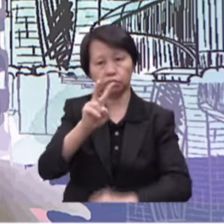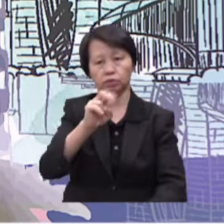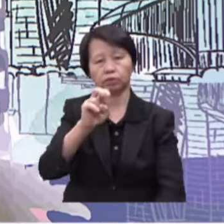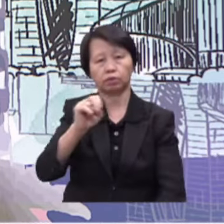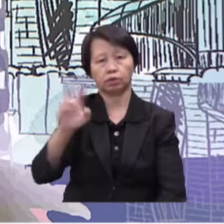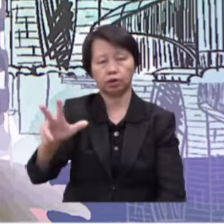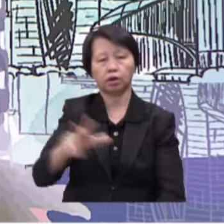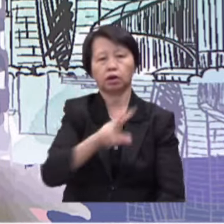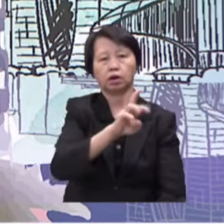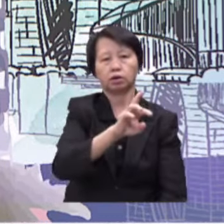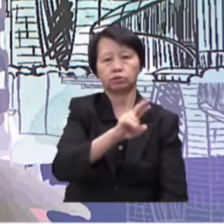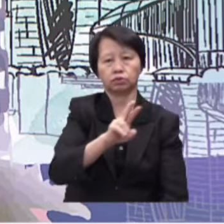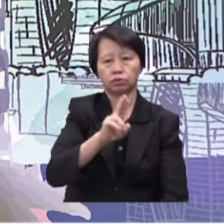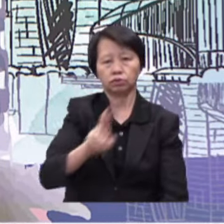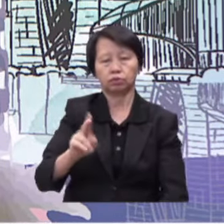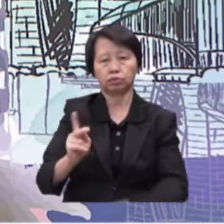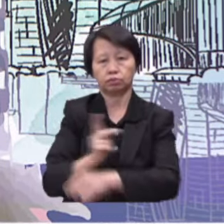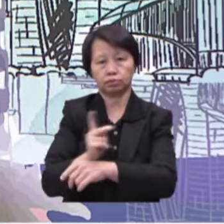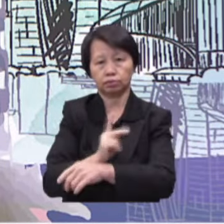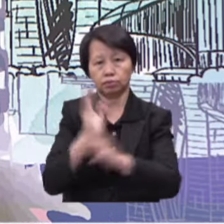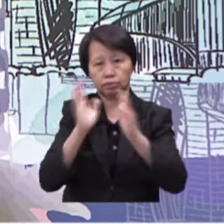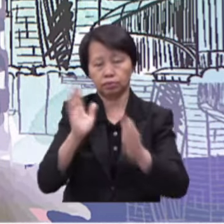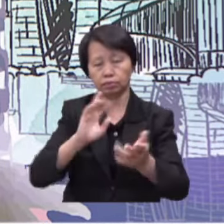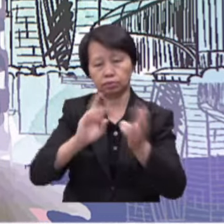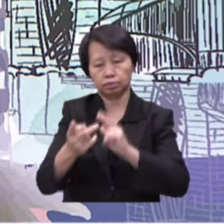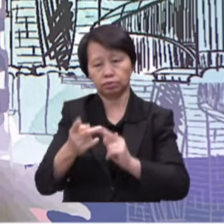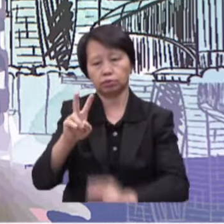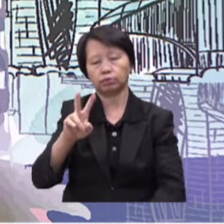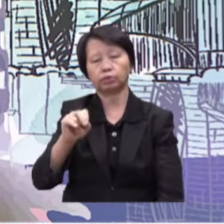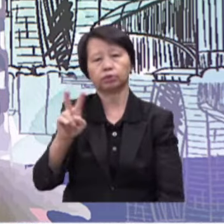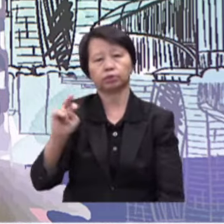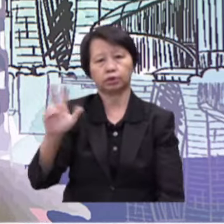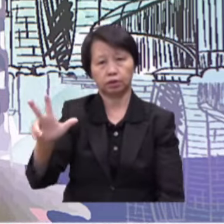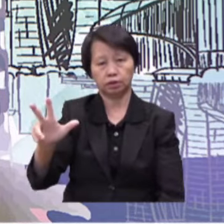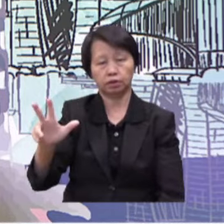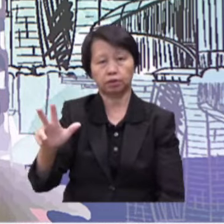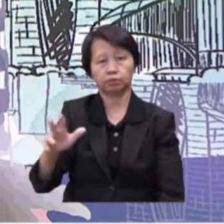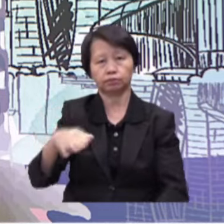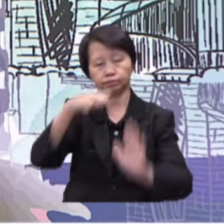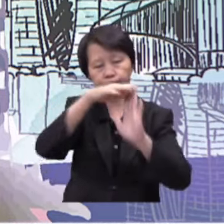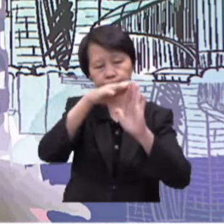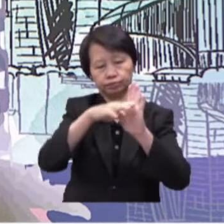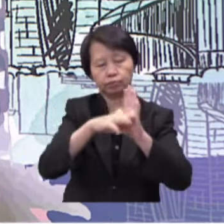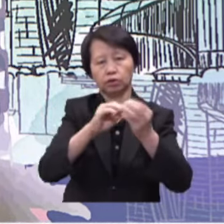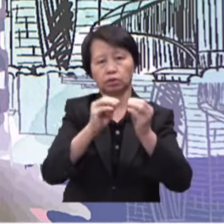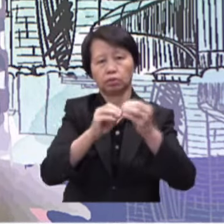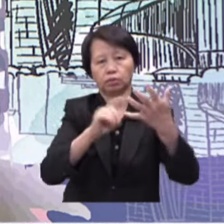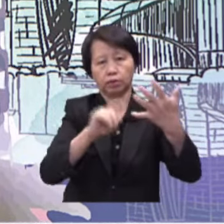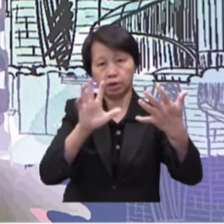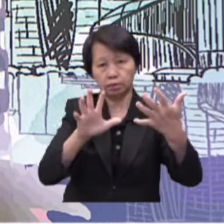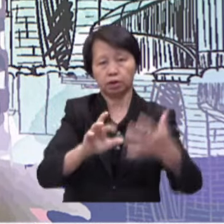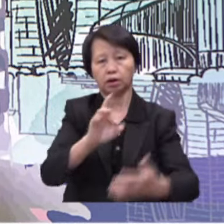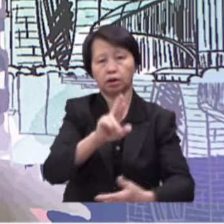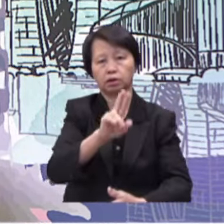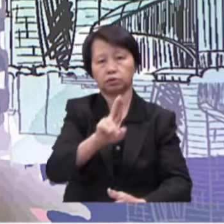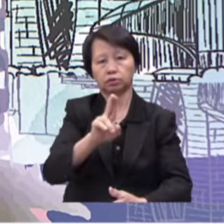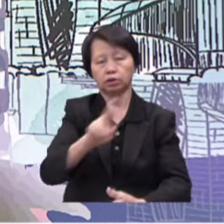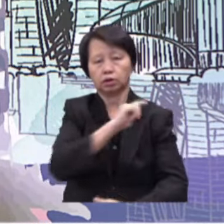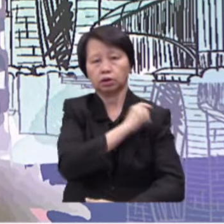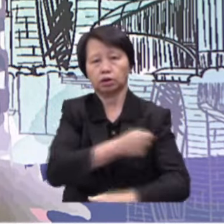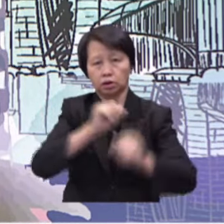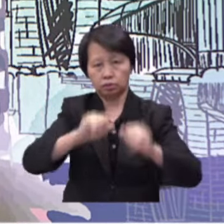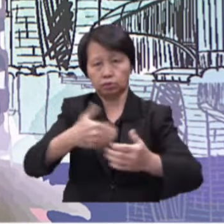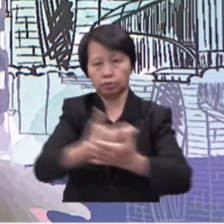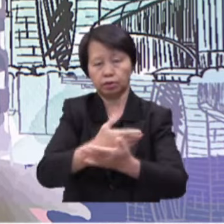are you yusrance koperasi Malaysia pindahan 2023 yang kelima yaitu are you tenaga